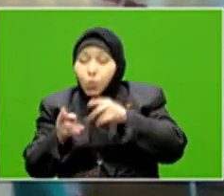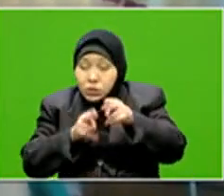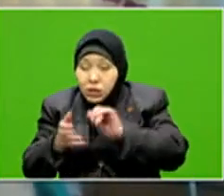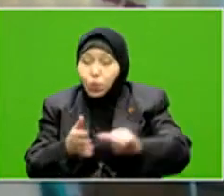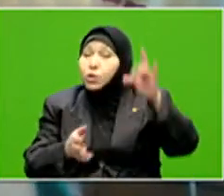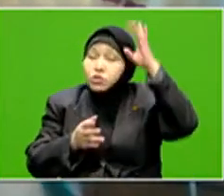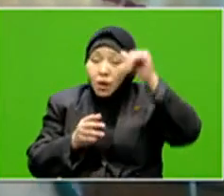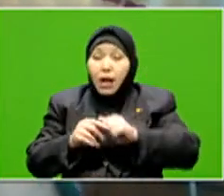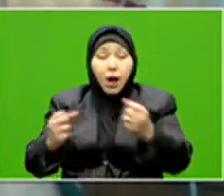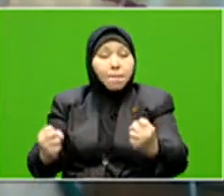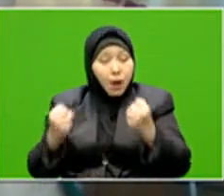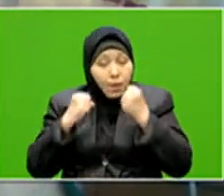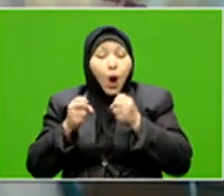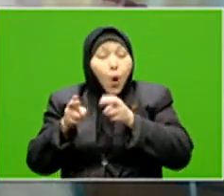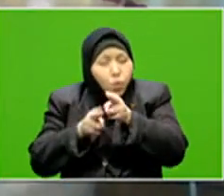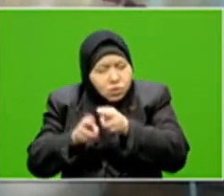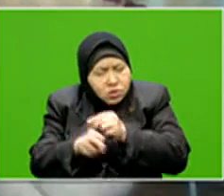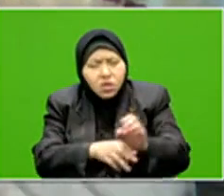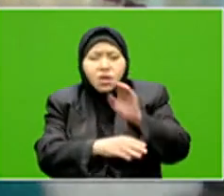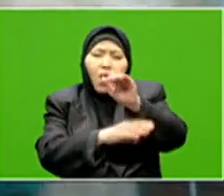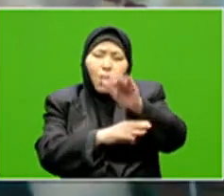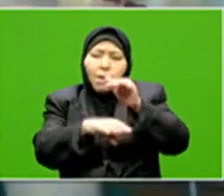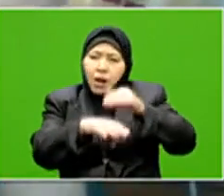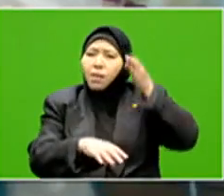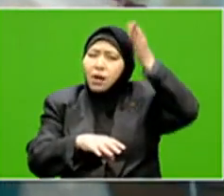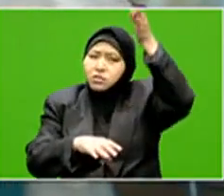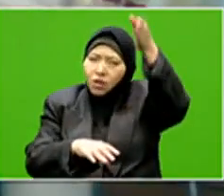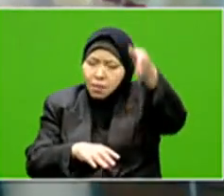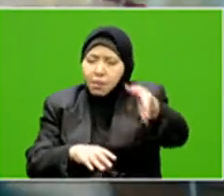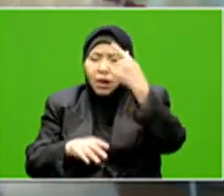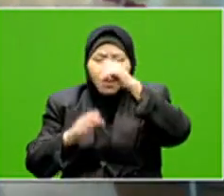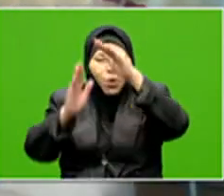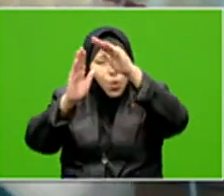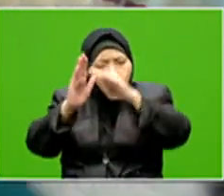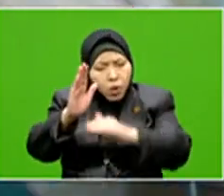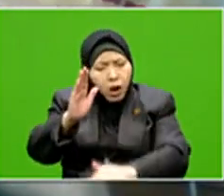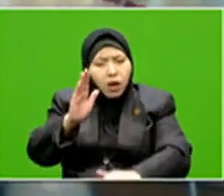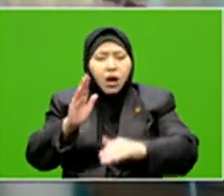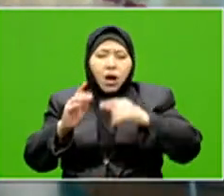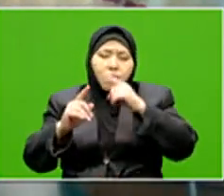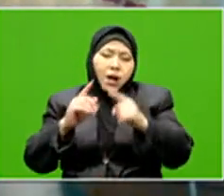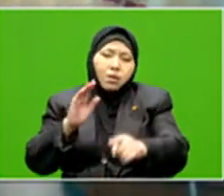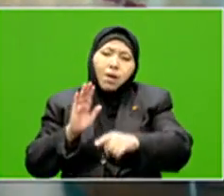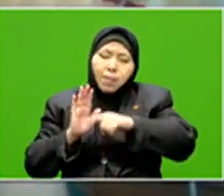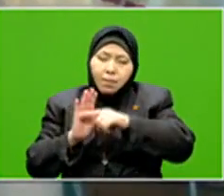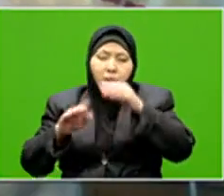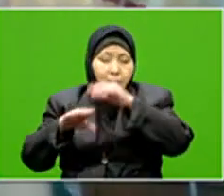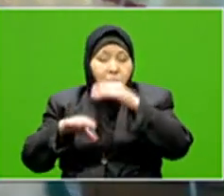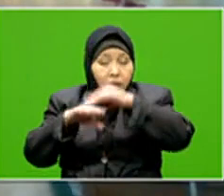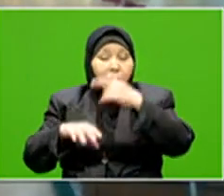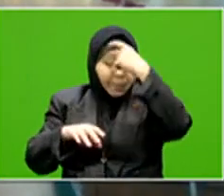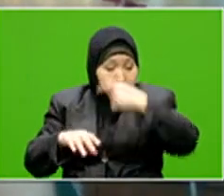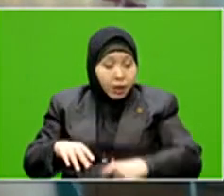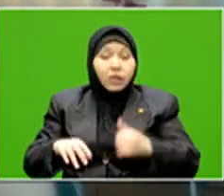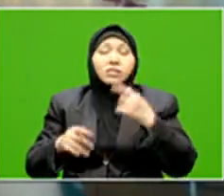akan memantapkan usaha dakwah kita pada masa depan, mengurangkan impak kontra dan juga fitnah terhadap diri kita seperti